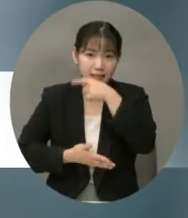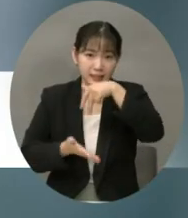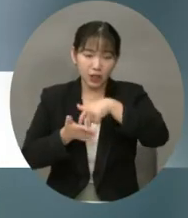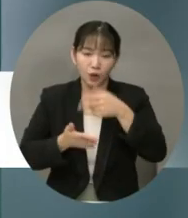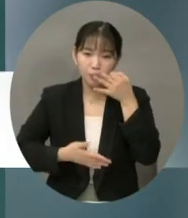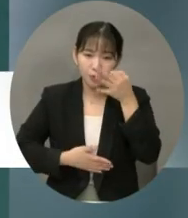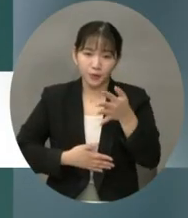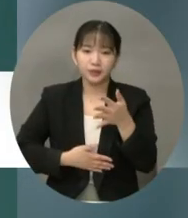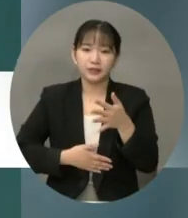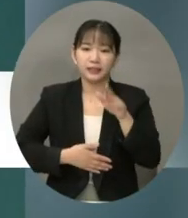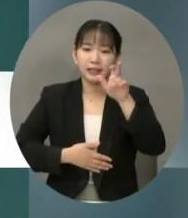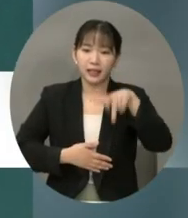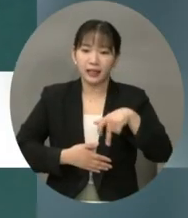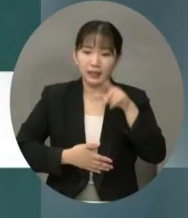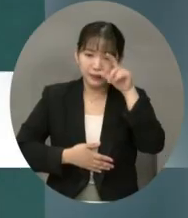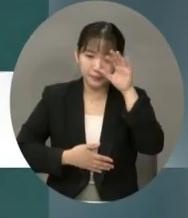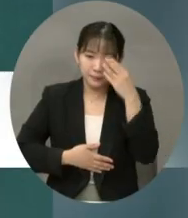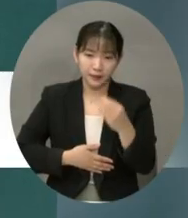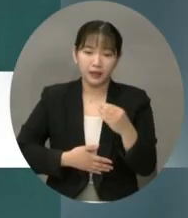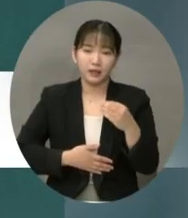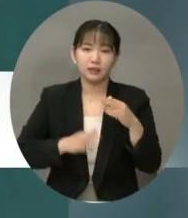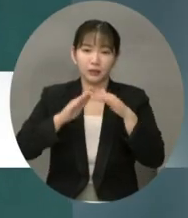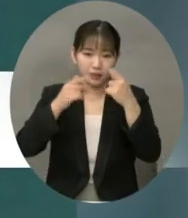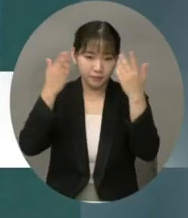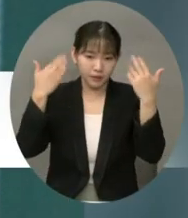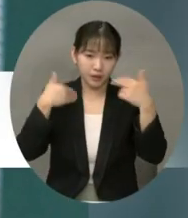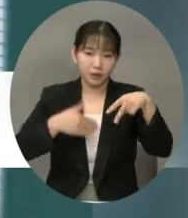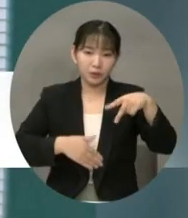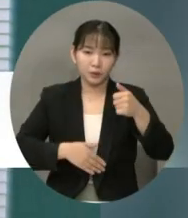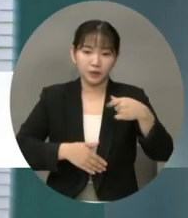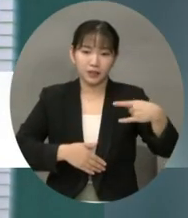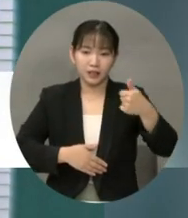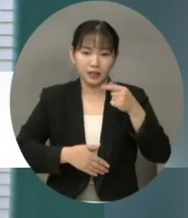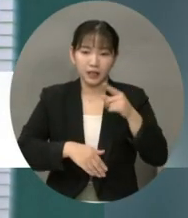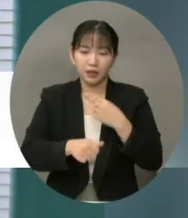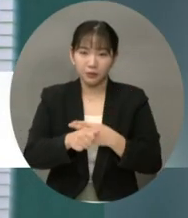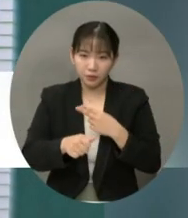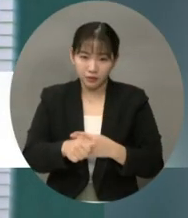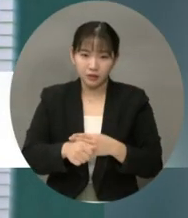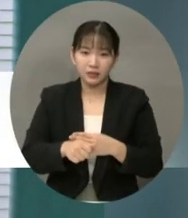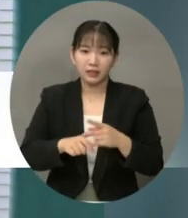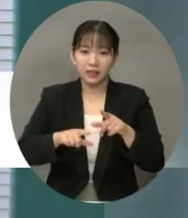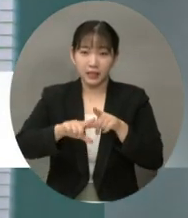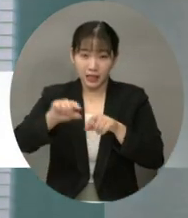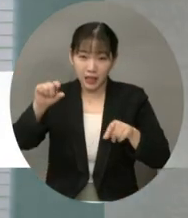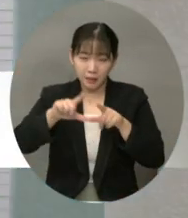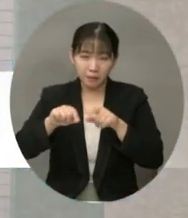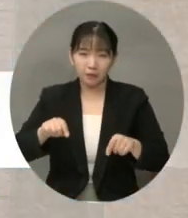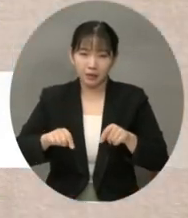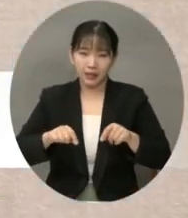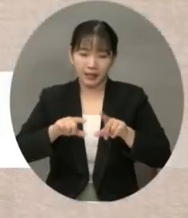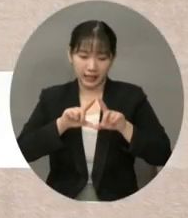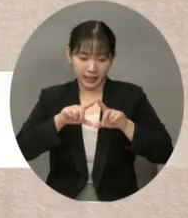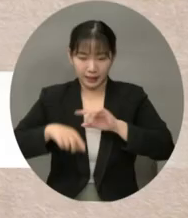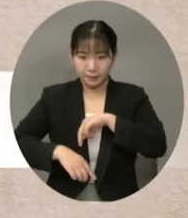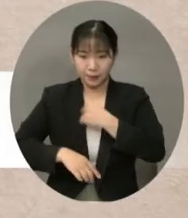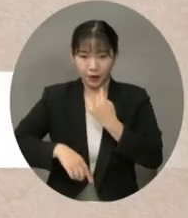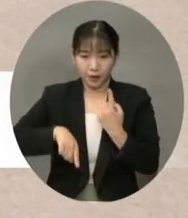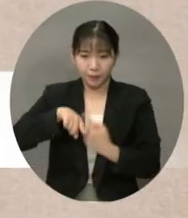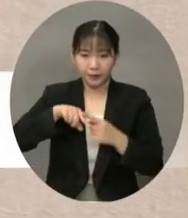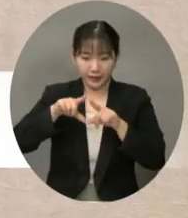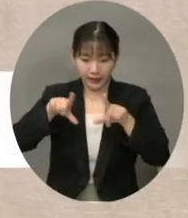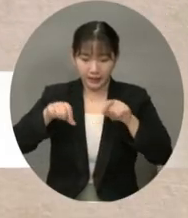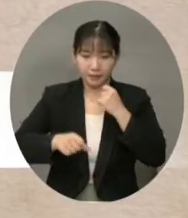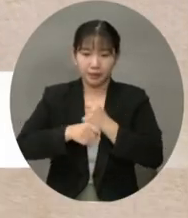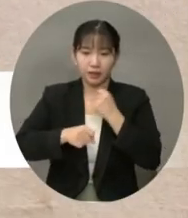전남대학교 손희 명예 교수는 일제가 명암 크기의 카드를 제작해 초등학생들에게 나눠 준 뒤에 조선어를 쓸